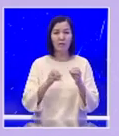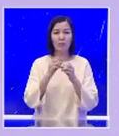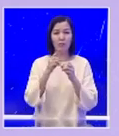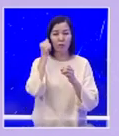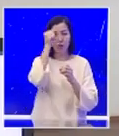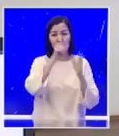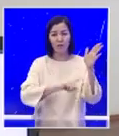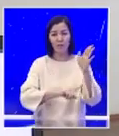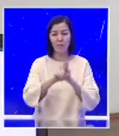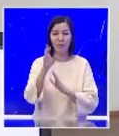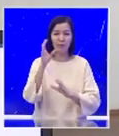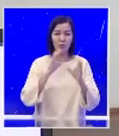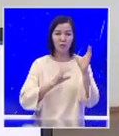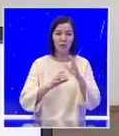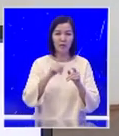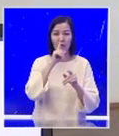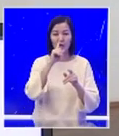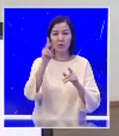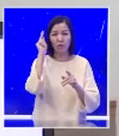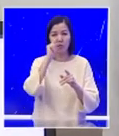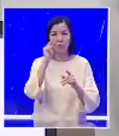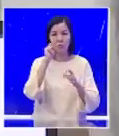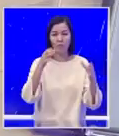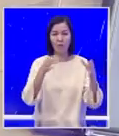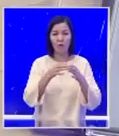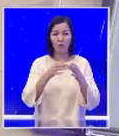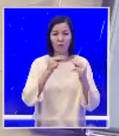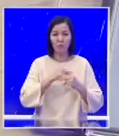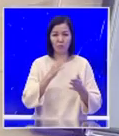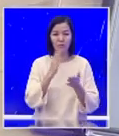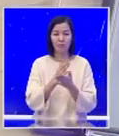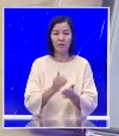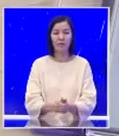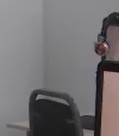2011 жылдан бері білімгерлерді қашықтан оқыту факультеті жұмыс істеп келеді.